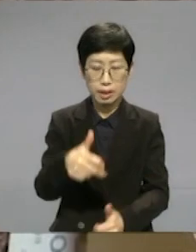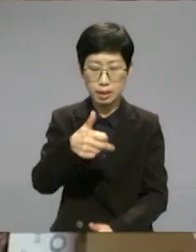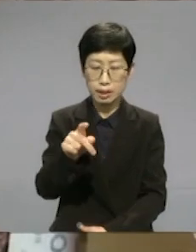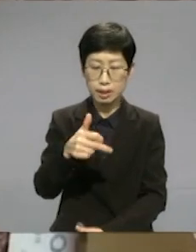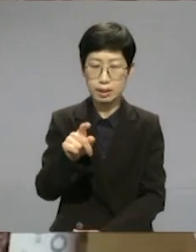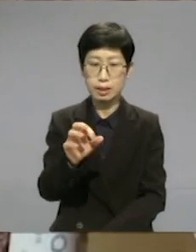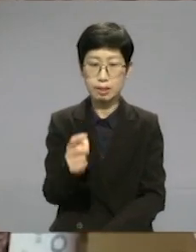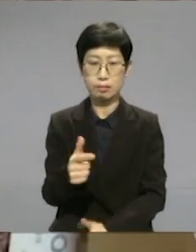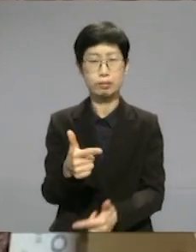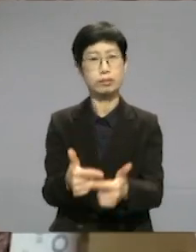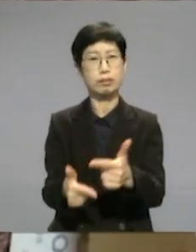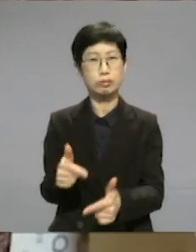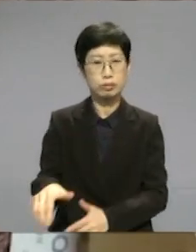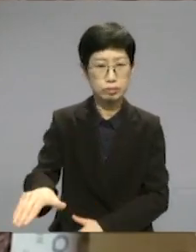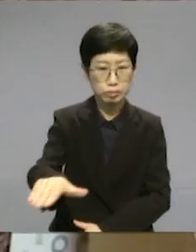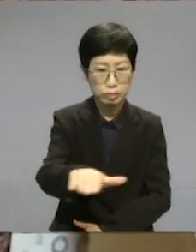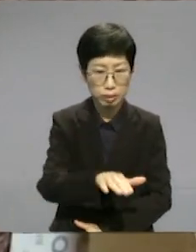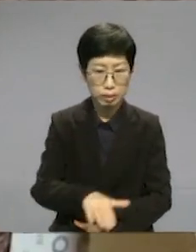la mort, c'est-à-dire